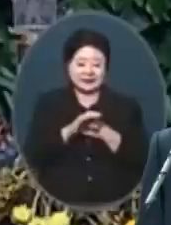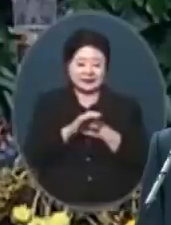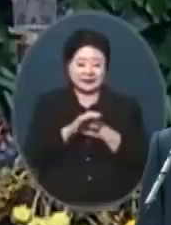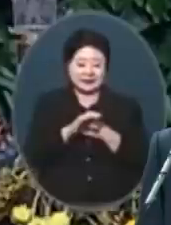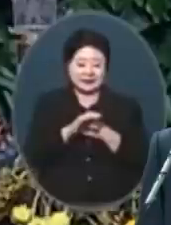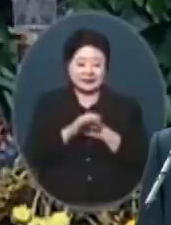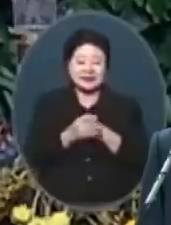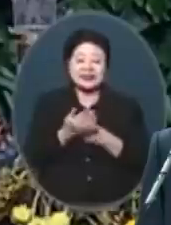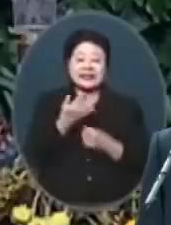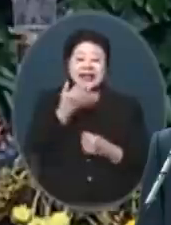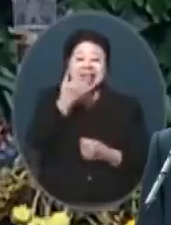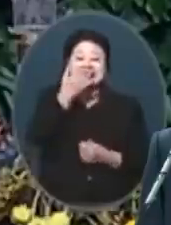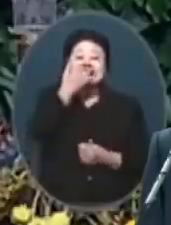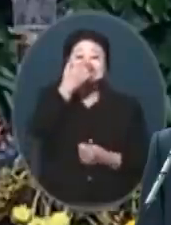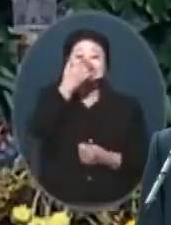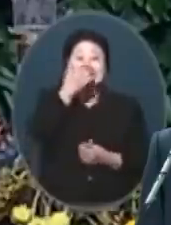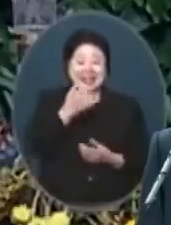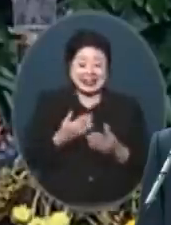향기가